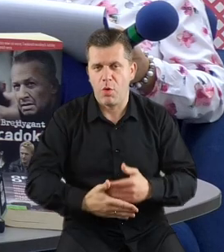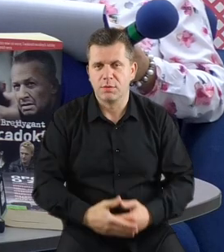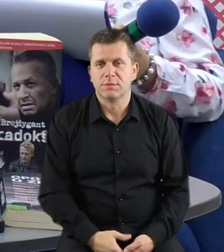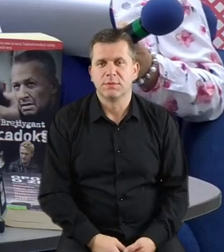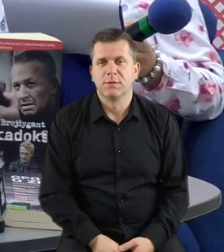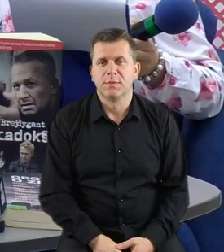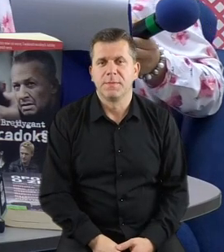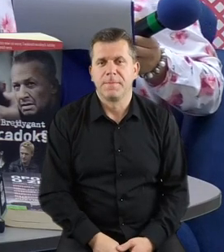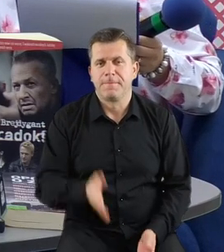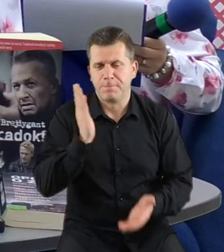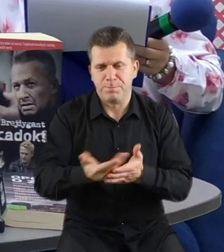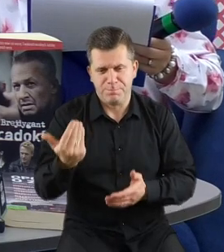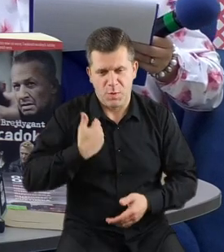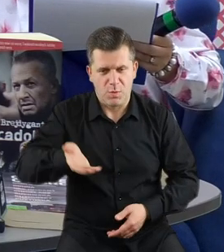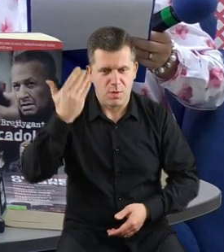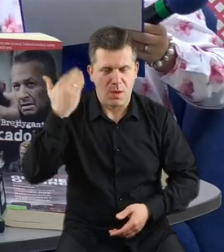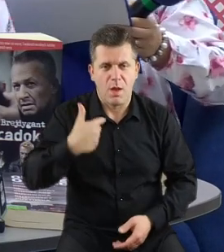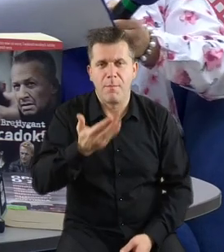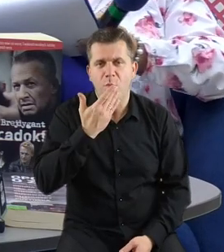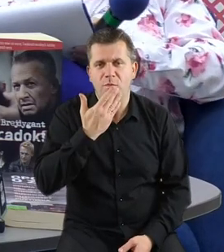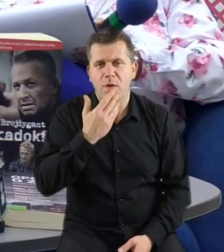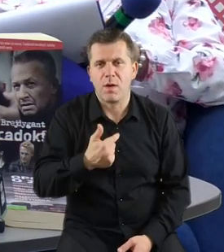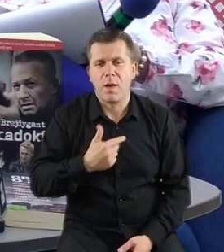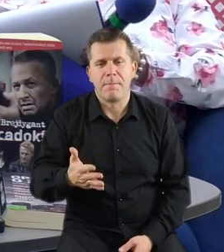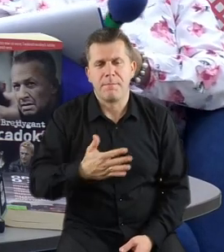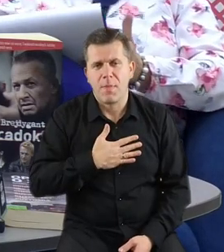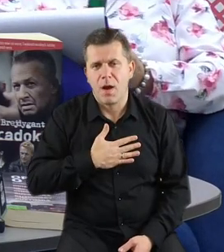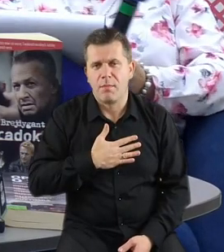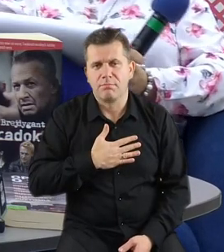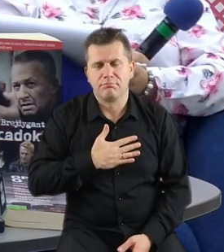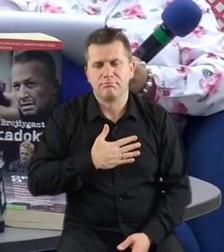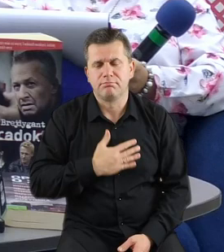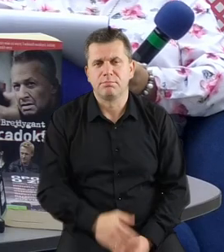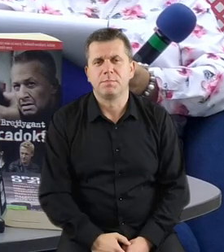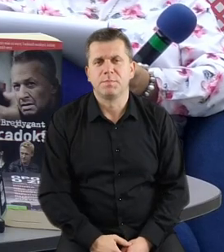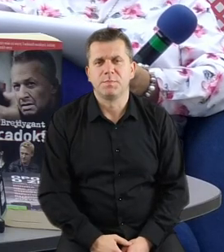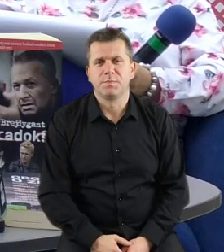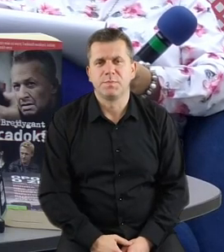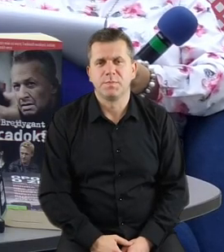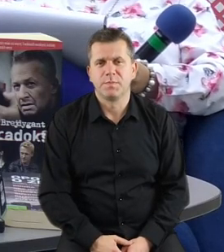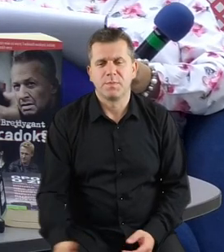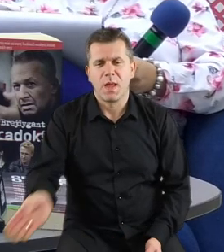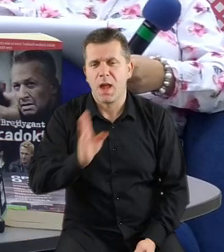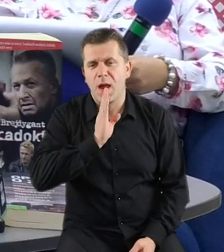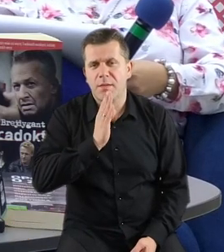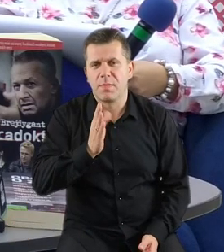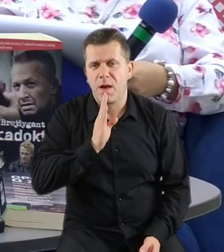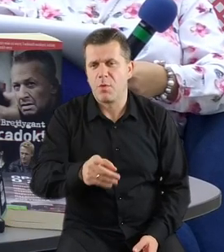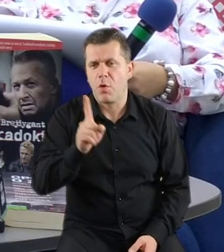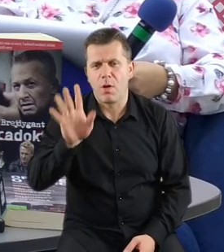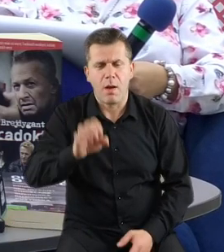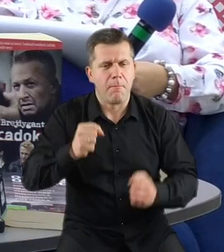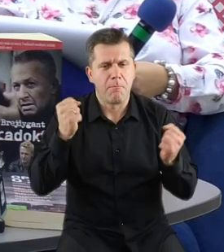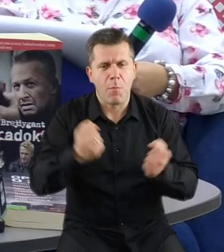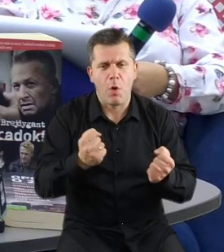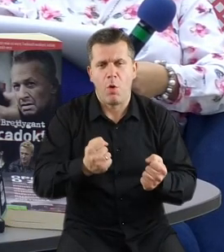że już kiedyś to mówiłem, że ja mam tak ikonicznie wbite różne te amerykańskie, nie wiem, oni są